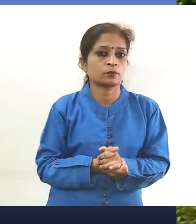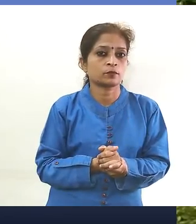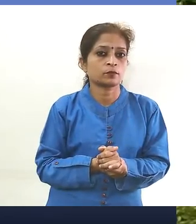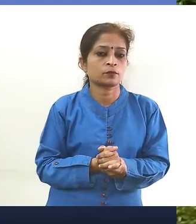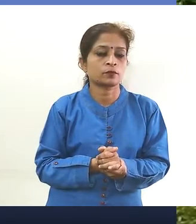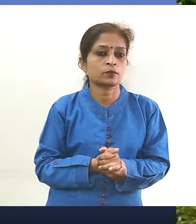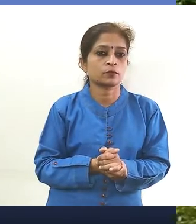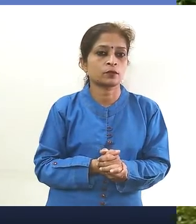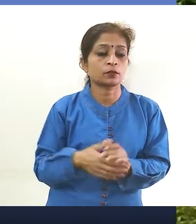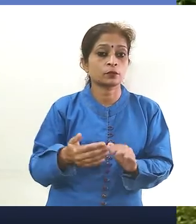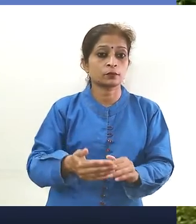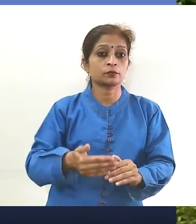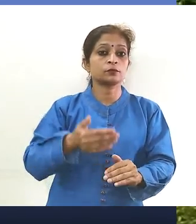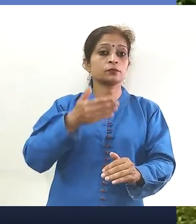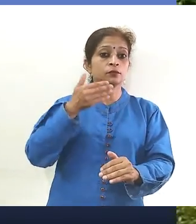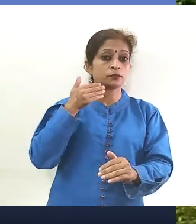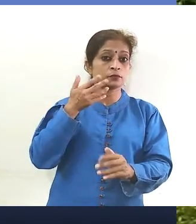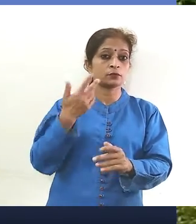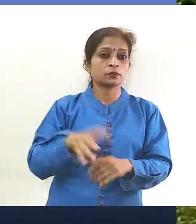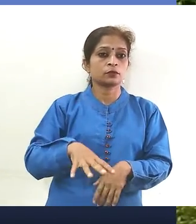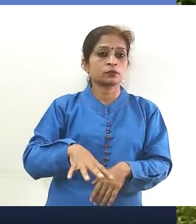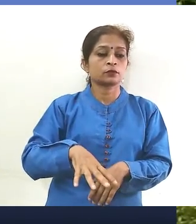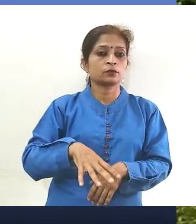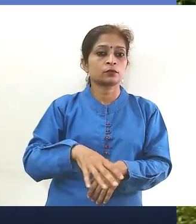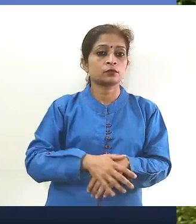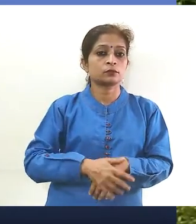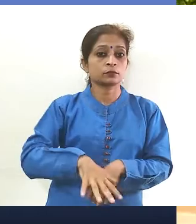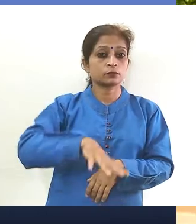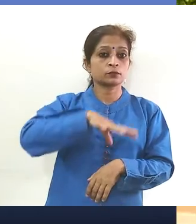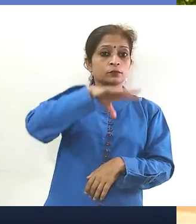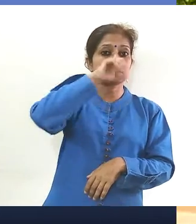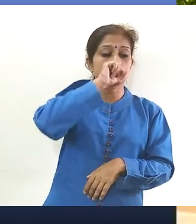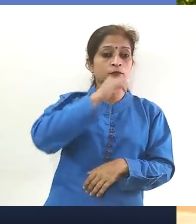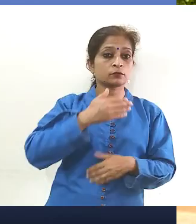पीछे जाएंगे श्वास अंदर, आगे झुकेंगे श्वास बाहर, ये नियम रहेगा।